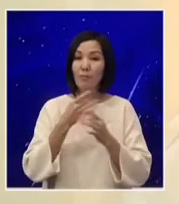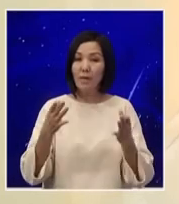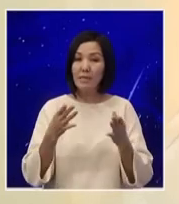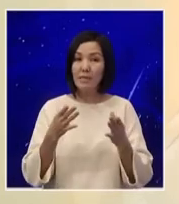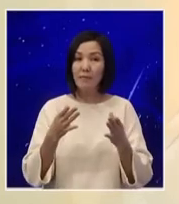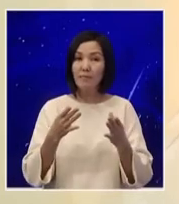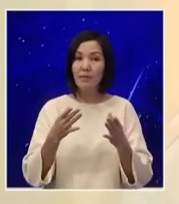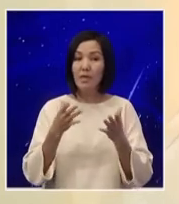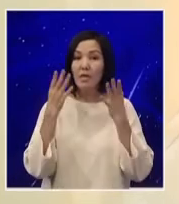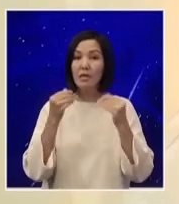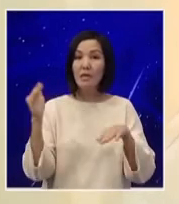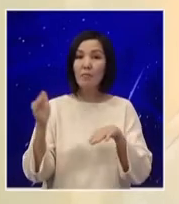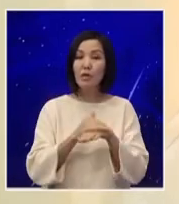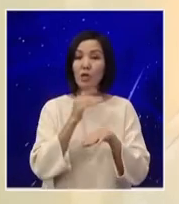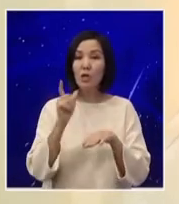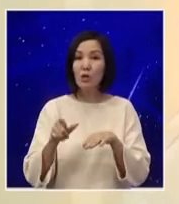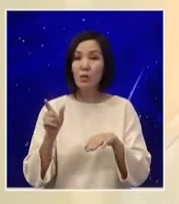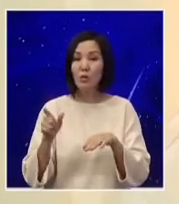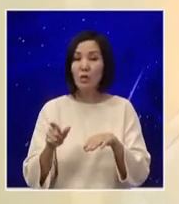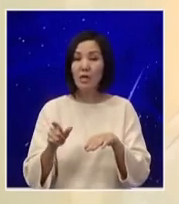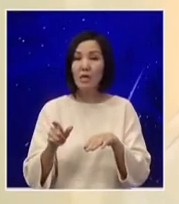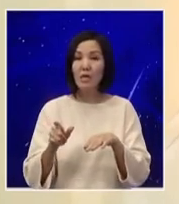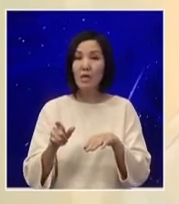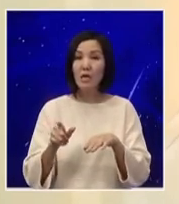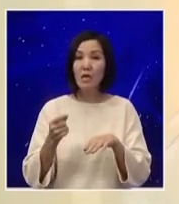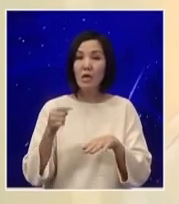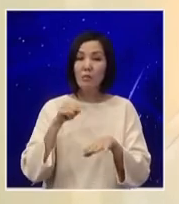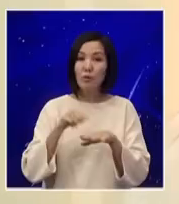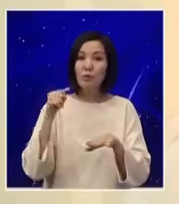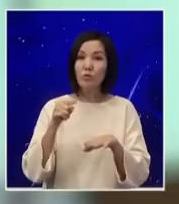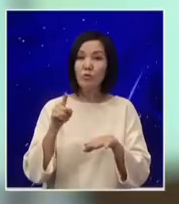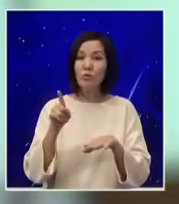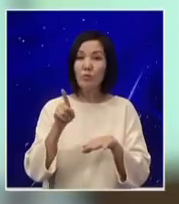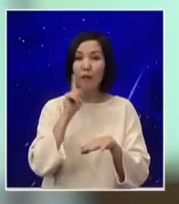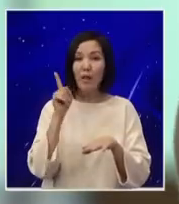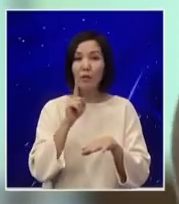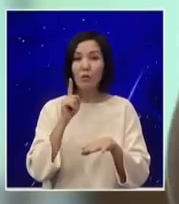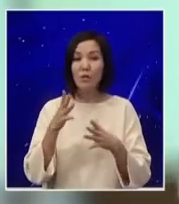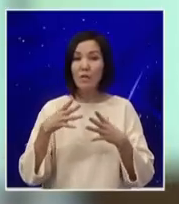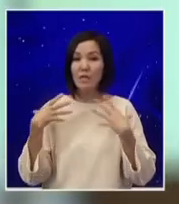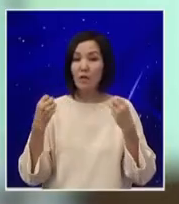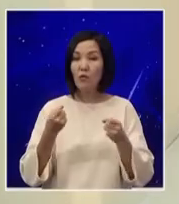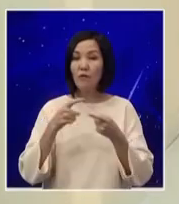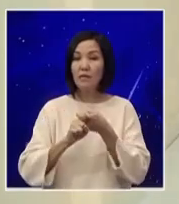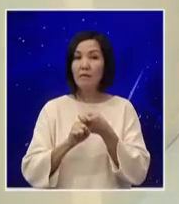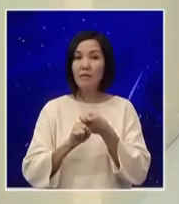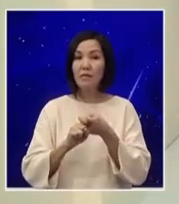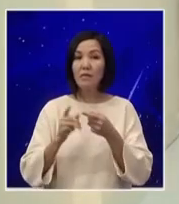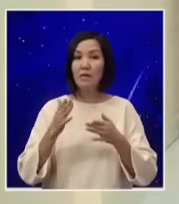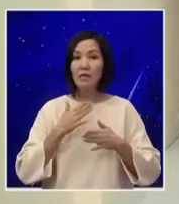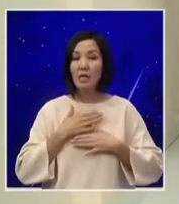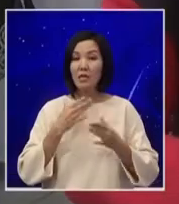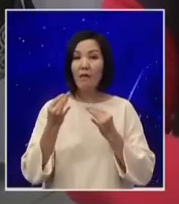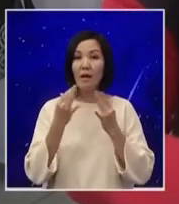день пожилых людей российские читает своим молодым хотя уже попросимся здоровье зависит только от нашего указывается